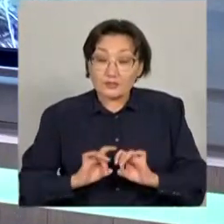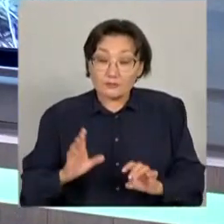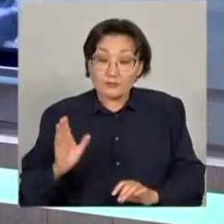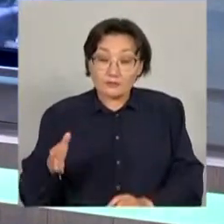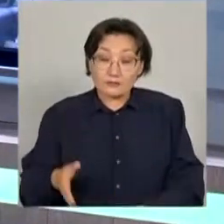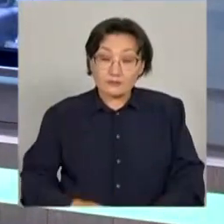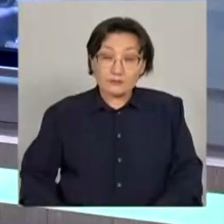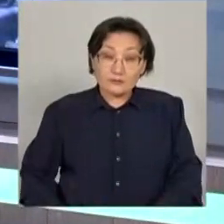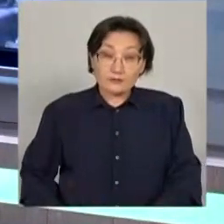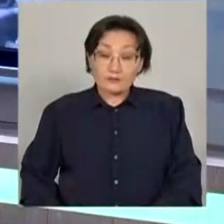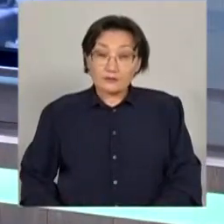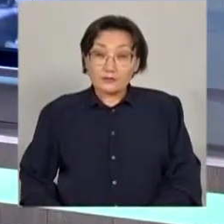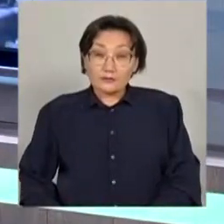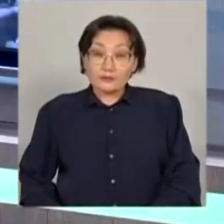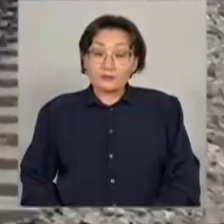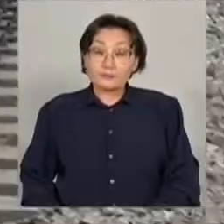Есқара толығырақ тарқатады.